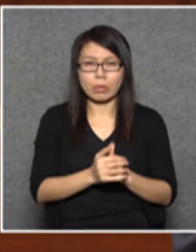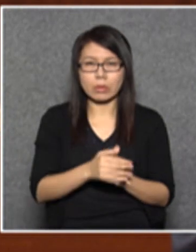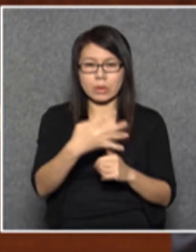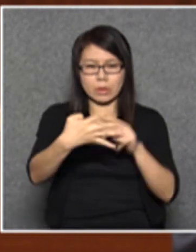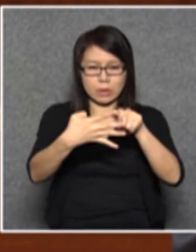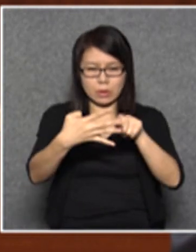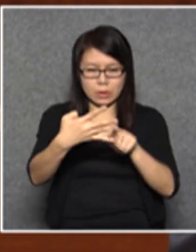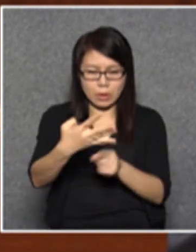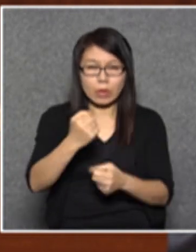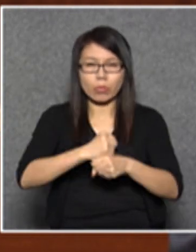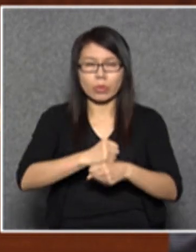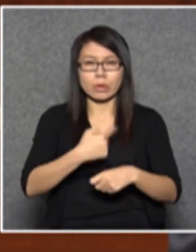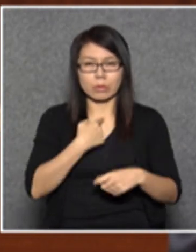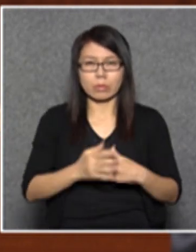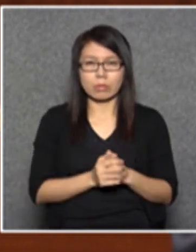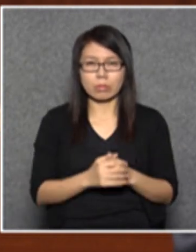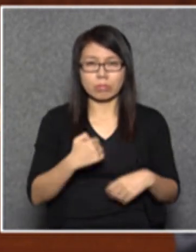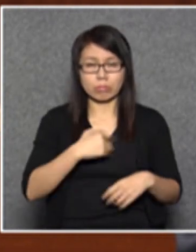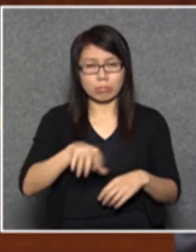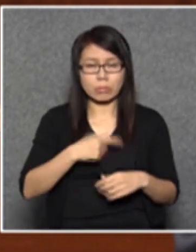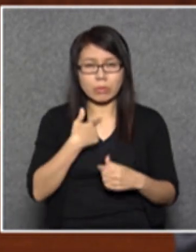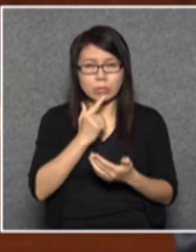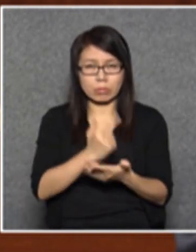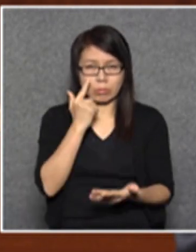面嘅工作。我哋十分